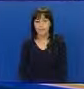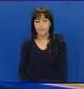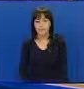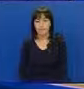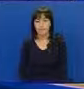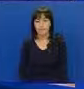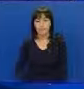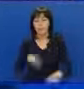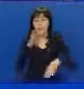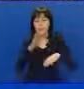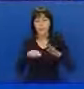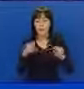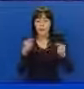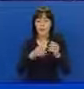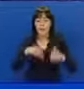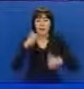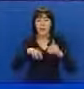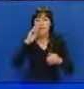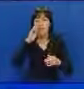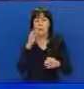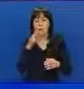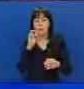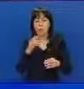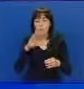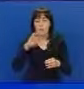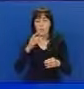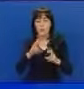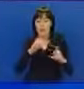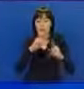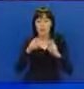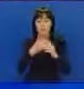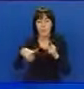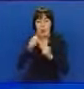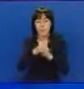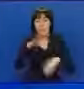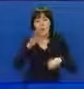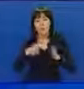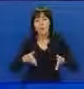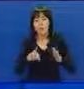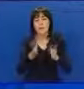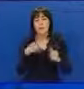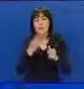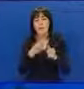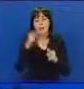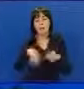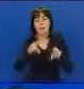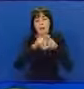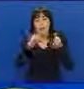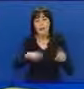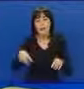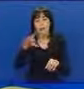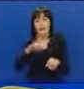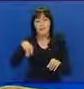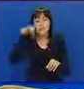Кіл мықтылар анықталған жарыста Шымкент Дорыстрой серіктестігі шахматтан топ жарды. Үздік жолшы номинациясында осы мекеме мен республикалық